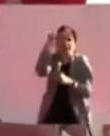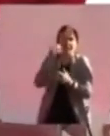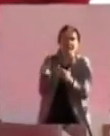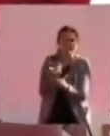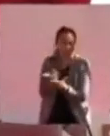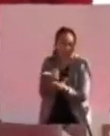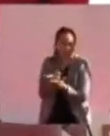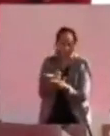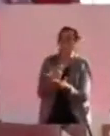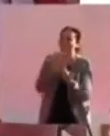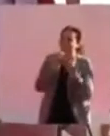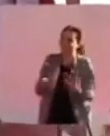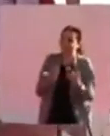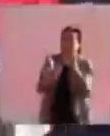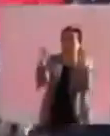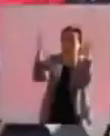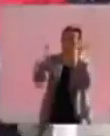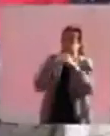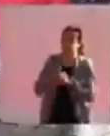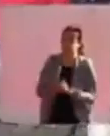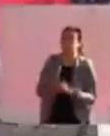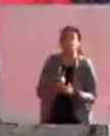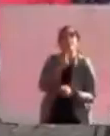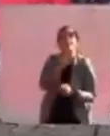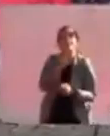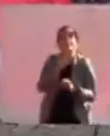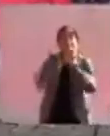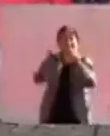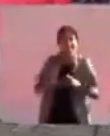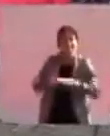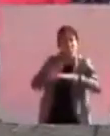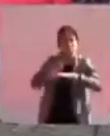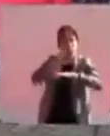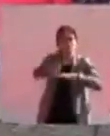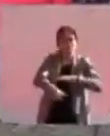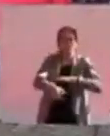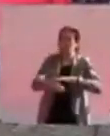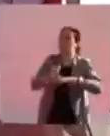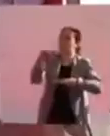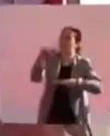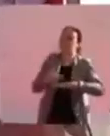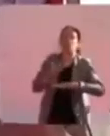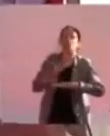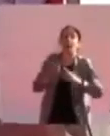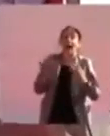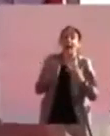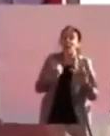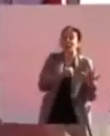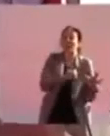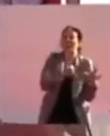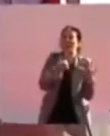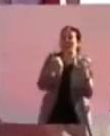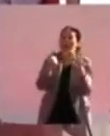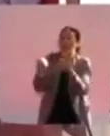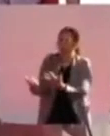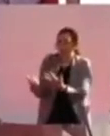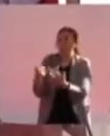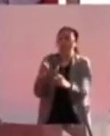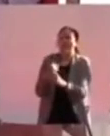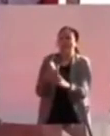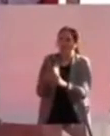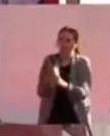chi dovesse riuscire comunque a superare test si troverà ad affrontare almeno sei anni caratterizzati si dà un carico di lavoro